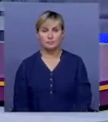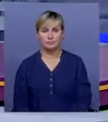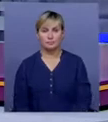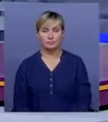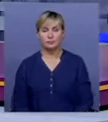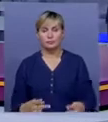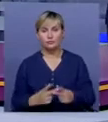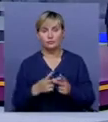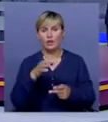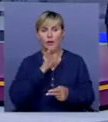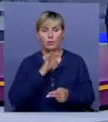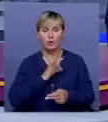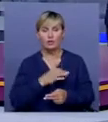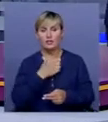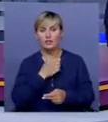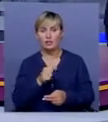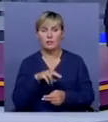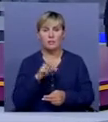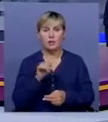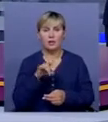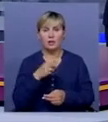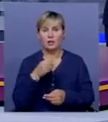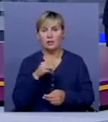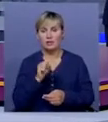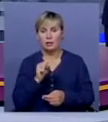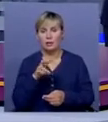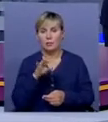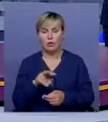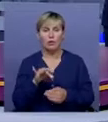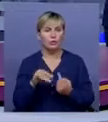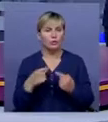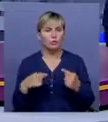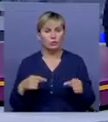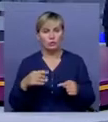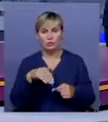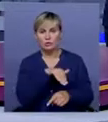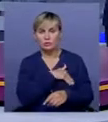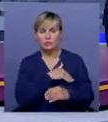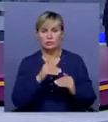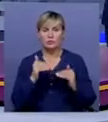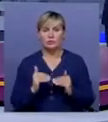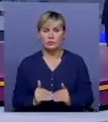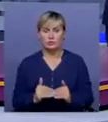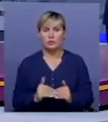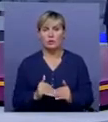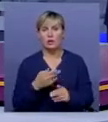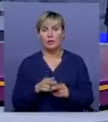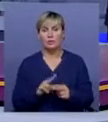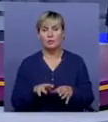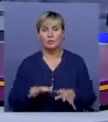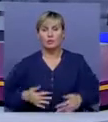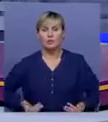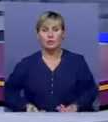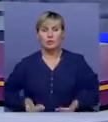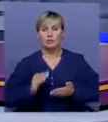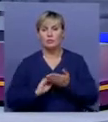В столичных аптеках острый дефицит парацетамола, аспирина, а также других жаропонижающих и противовирусных препаратов. Об этом местные жители